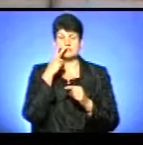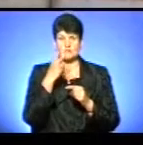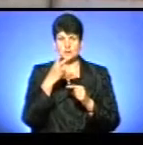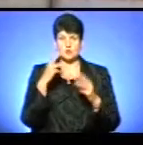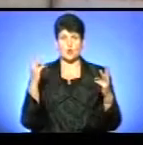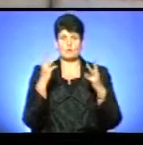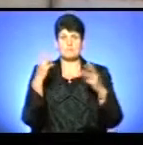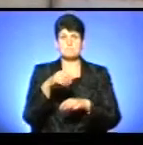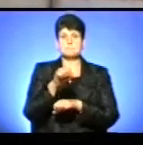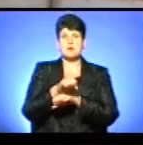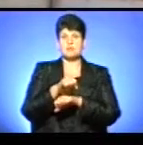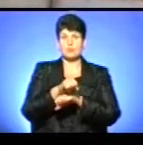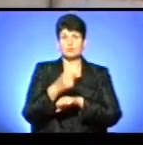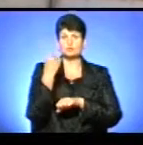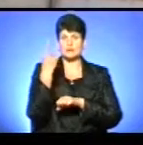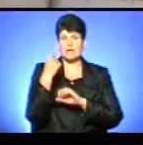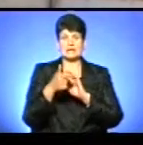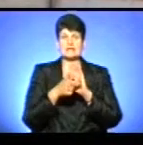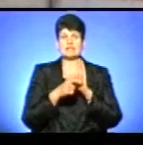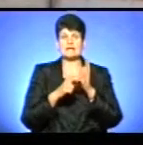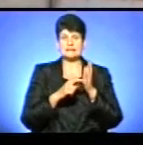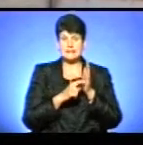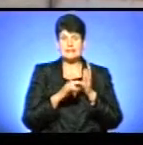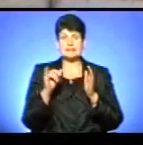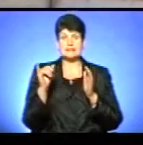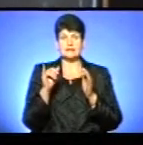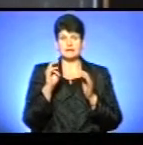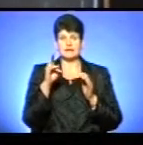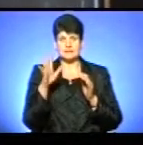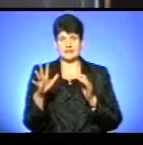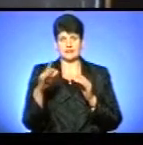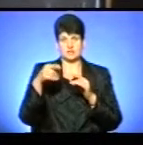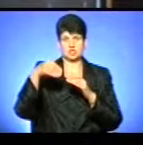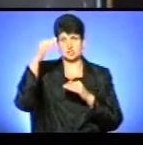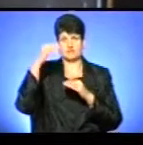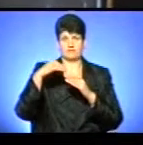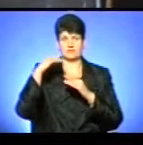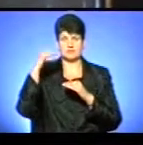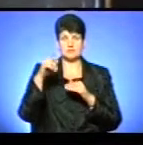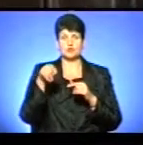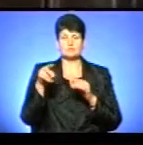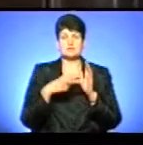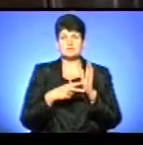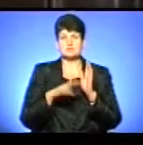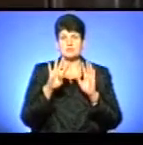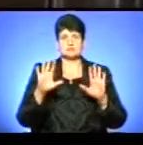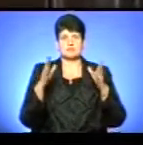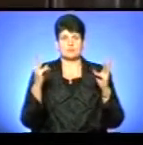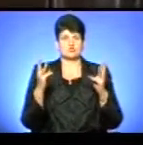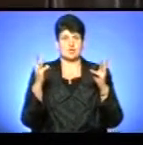обгорів балкон однієї квартири і балкон квартири, що над нею. Це квартира номер 74, де виникла